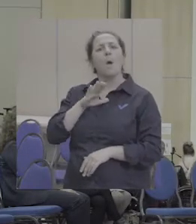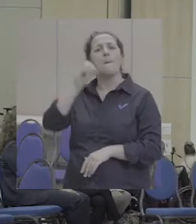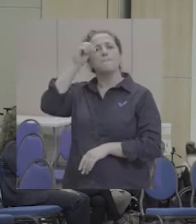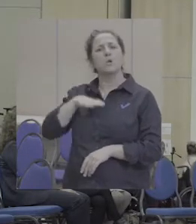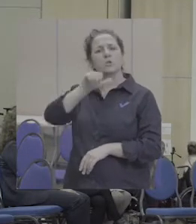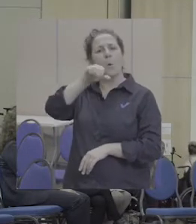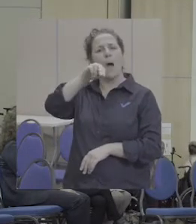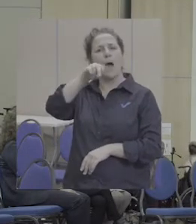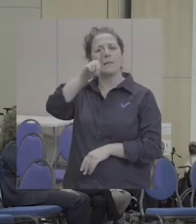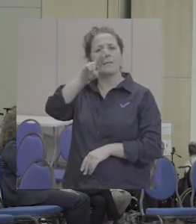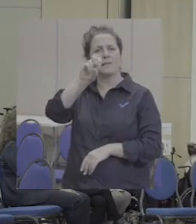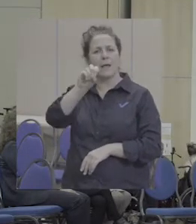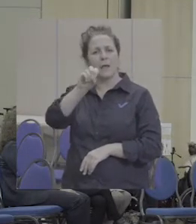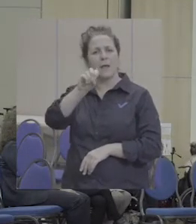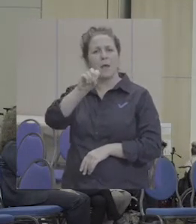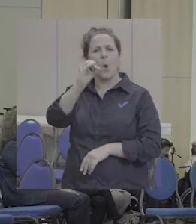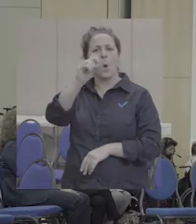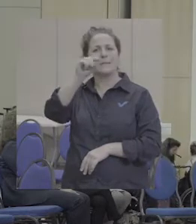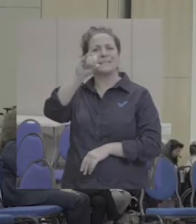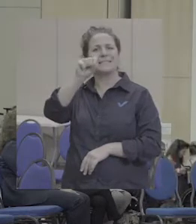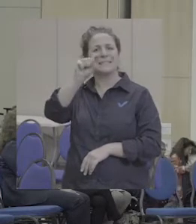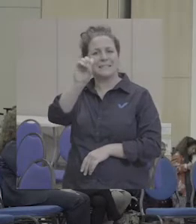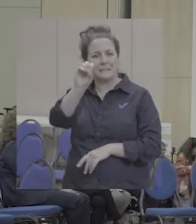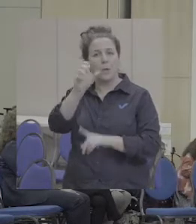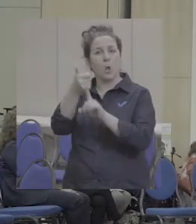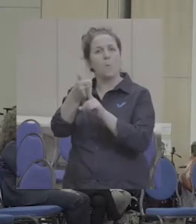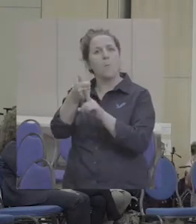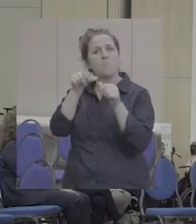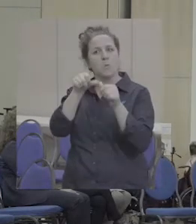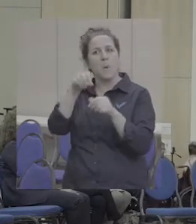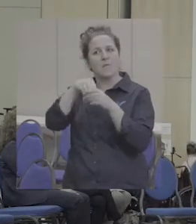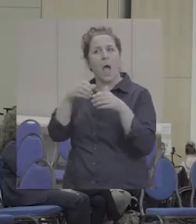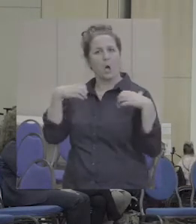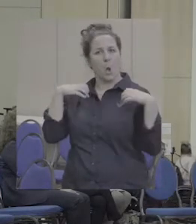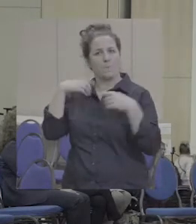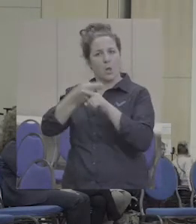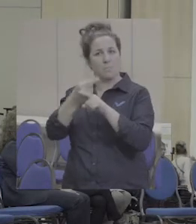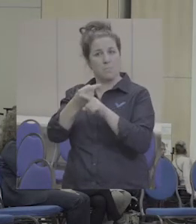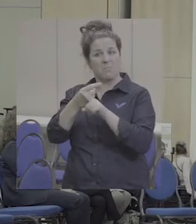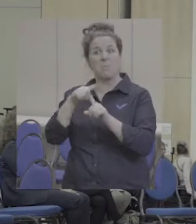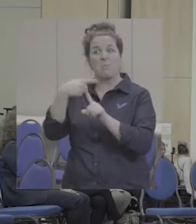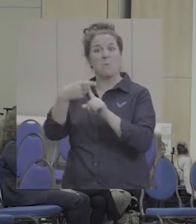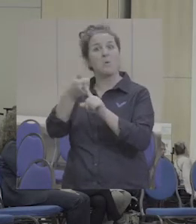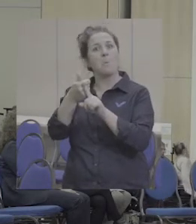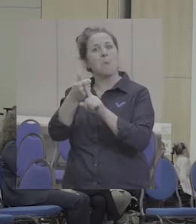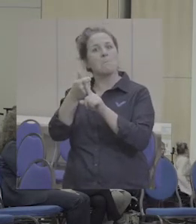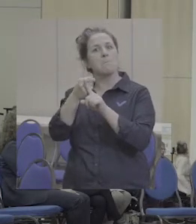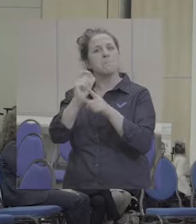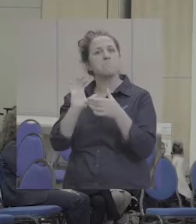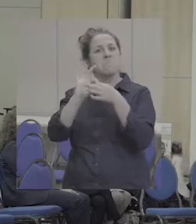dans une coopérative d'habitation, mais qui, en plus... fait partie des membres fondateurs de cette coop.